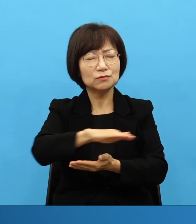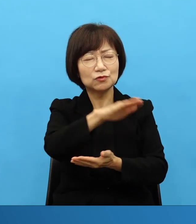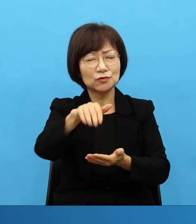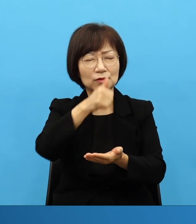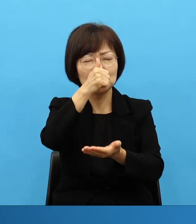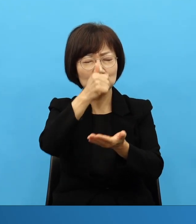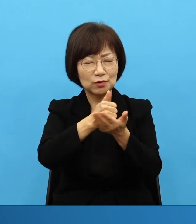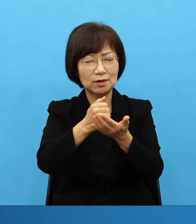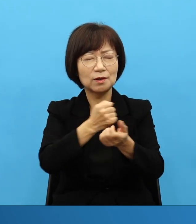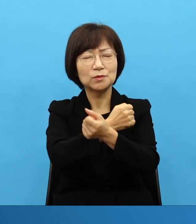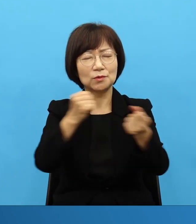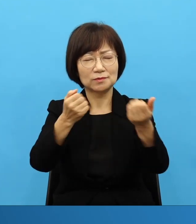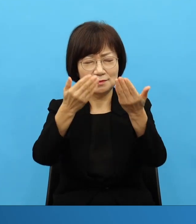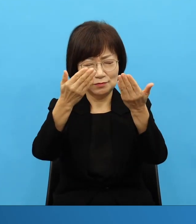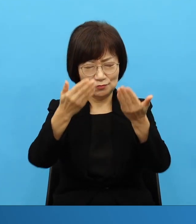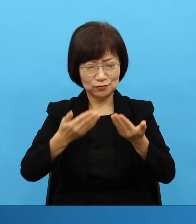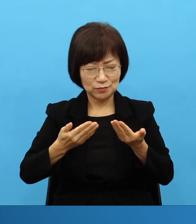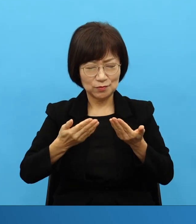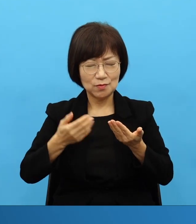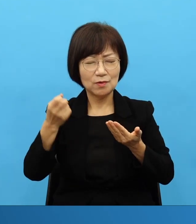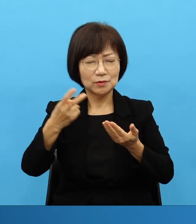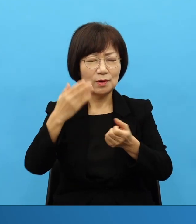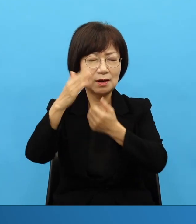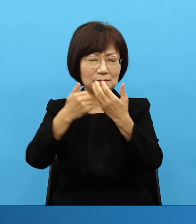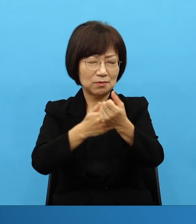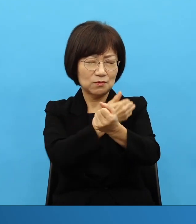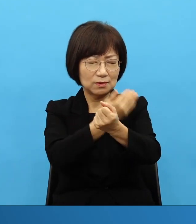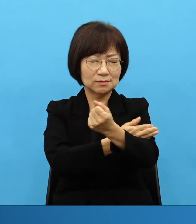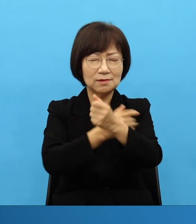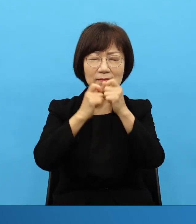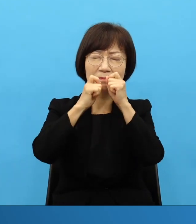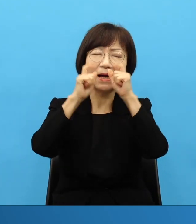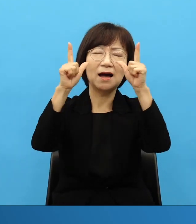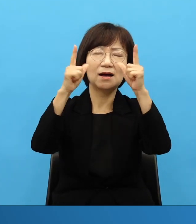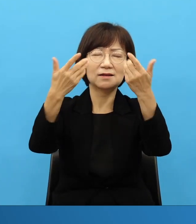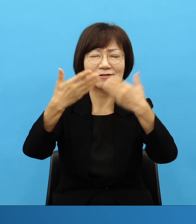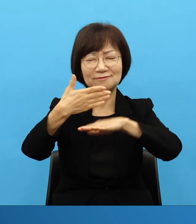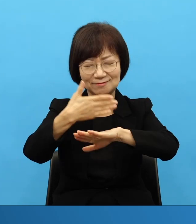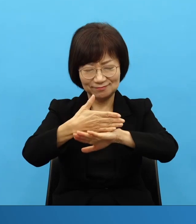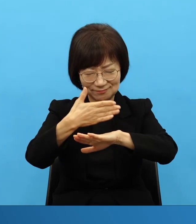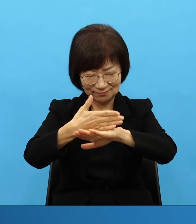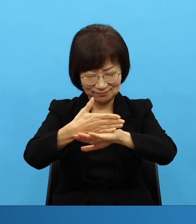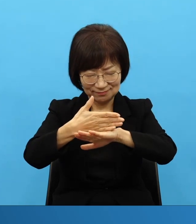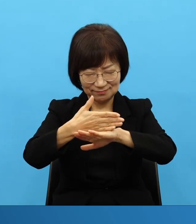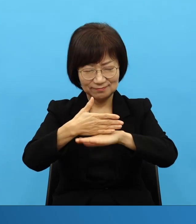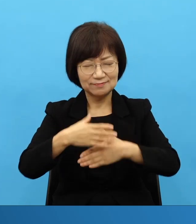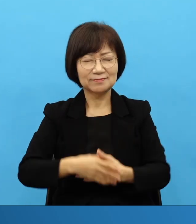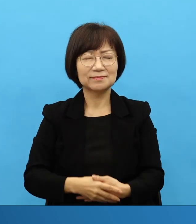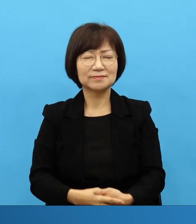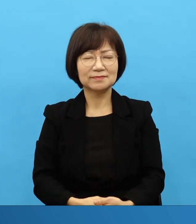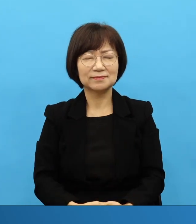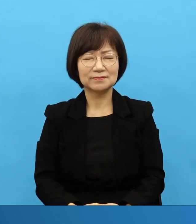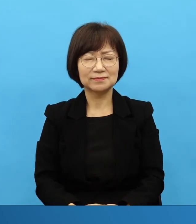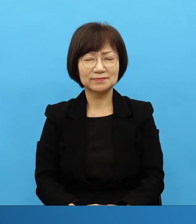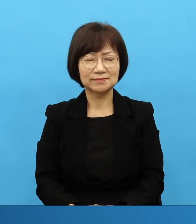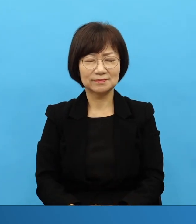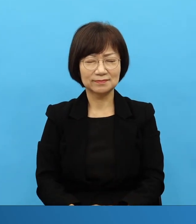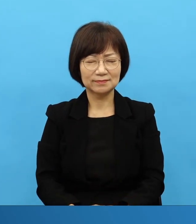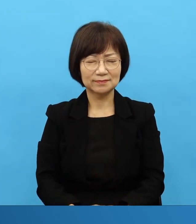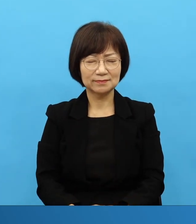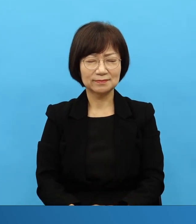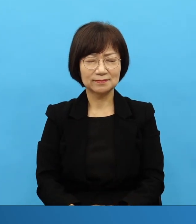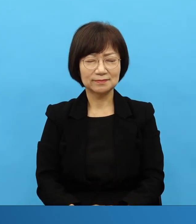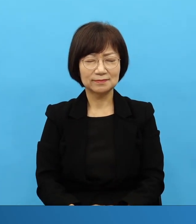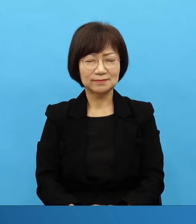감사드립니다. Lord, you are the one who allows our problems and the one who will also provide a solution to them. Thank you for forgiving our sins and for allowing us to know that we are within